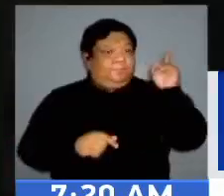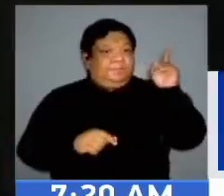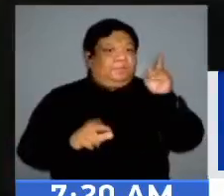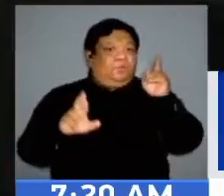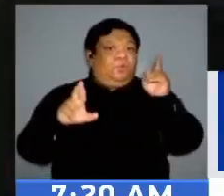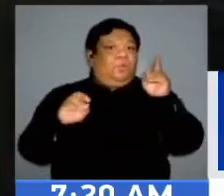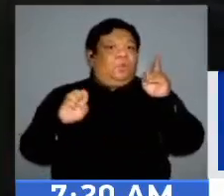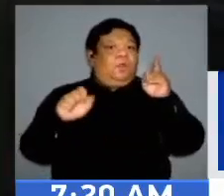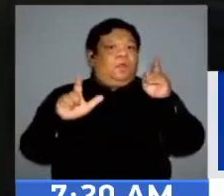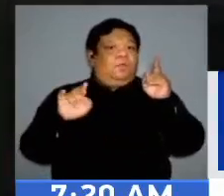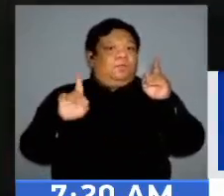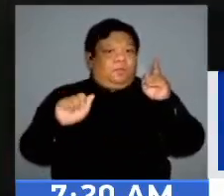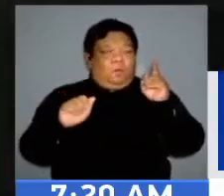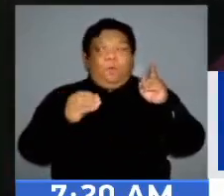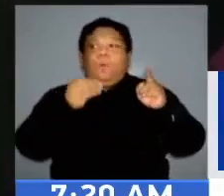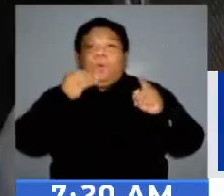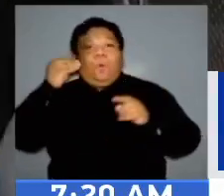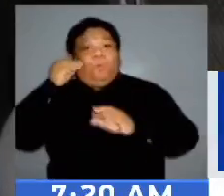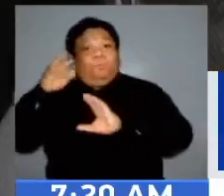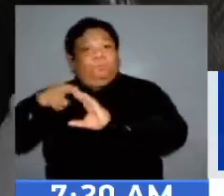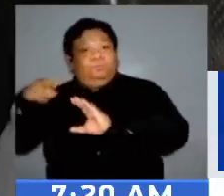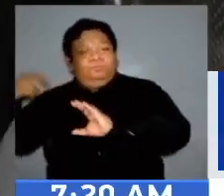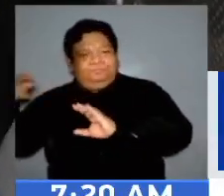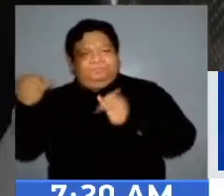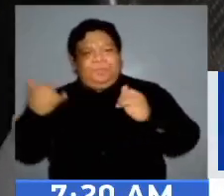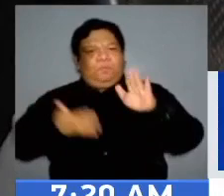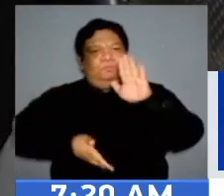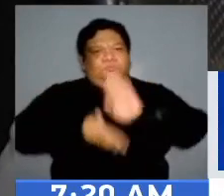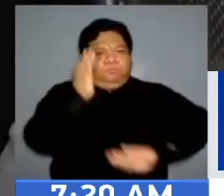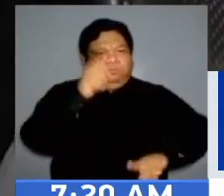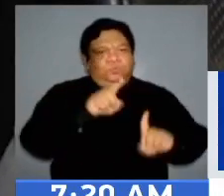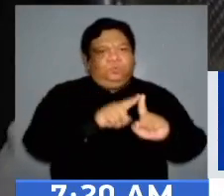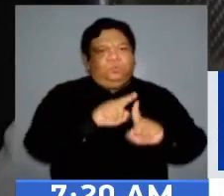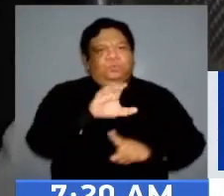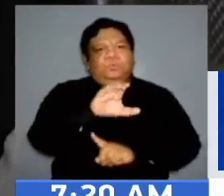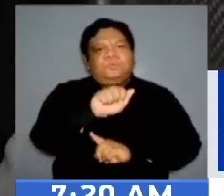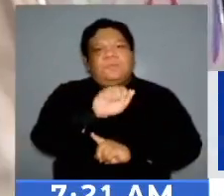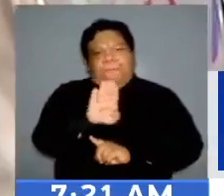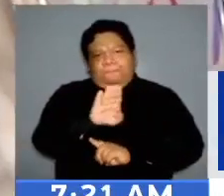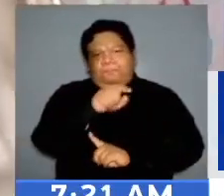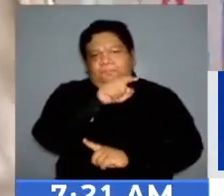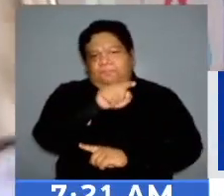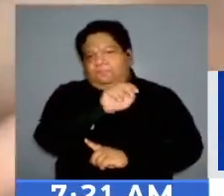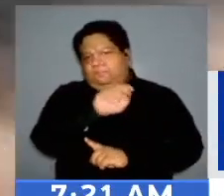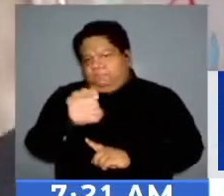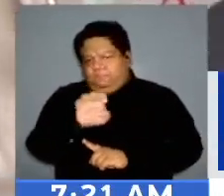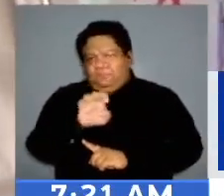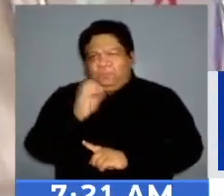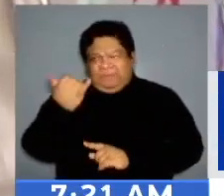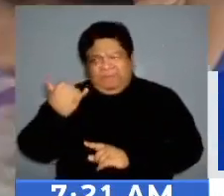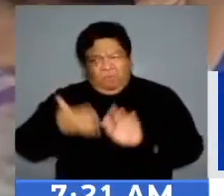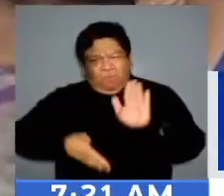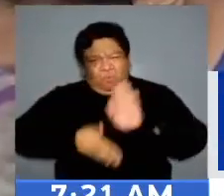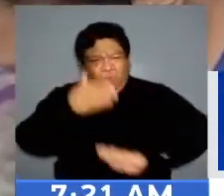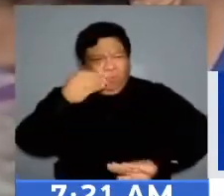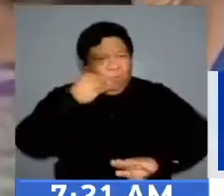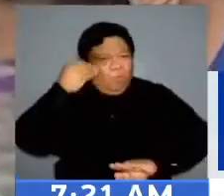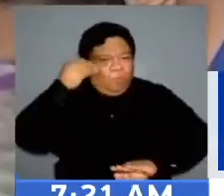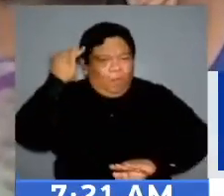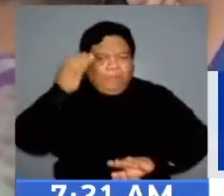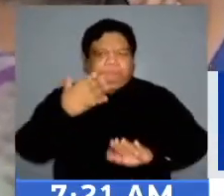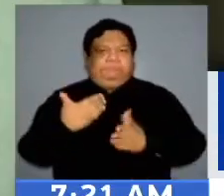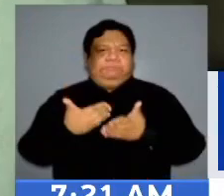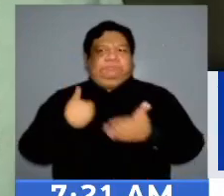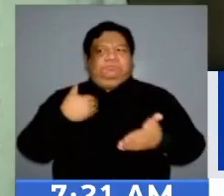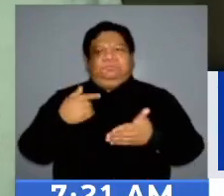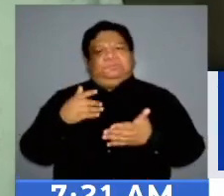Rizal Pinili niyang bumyahe ngayong araw para makaiwas daw sa dagsa ng mga pasahero nauuwi sa mga probinsya para bumoto at gunitain ng